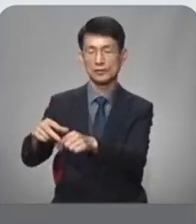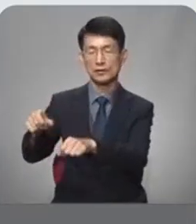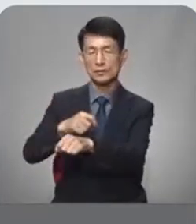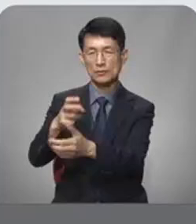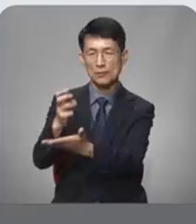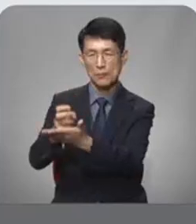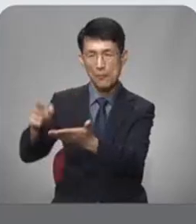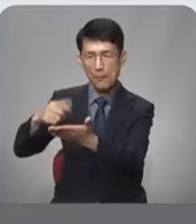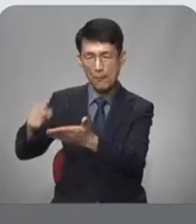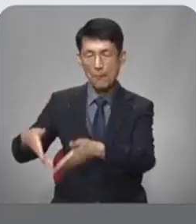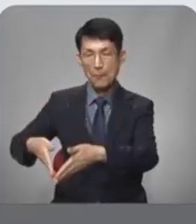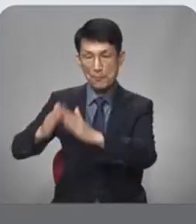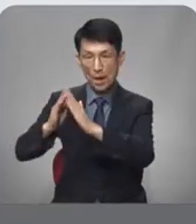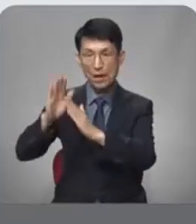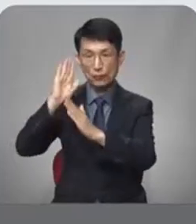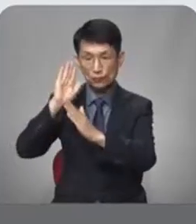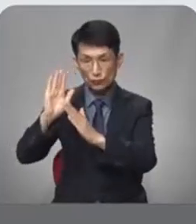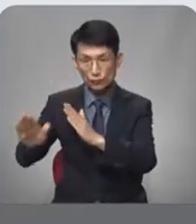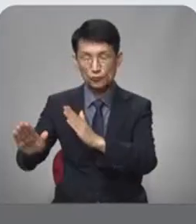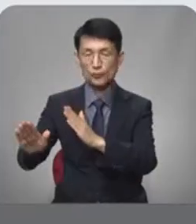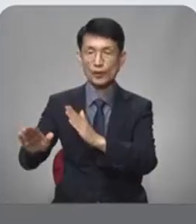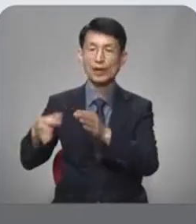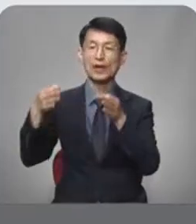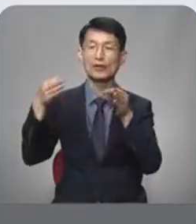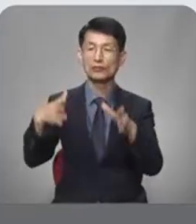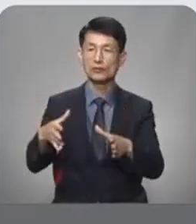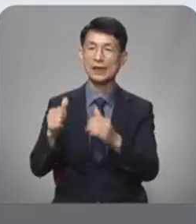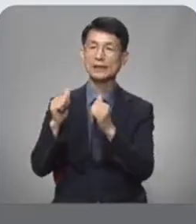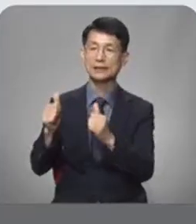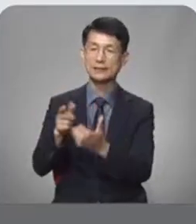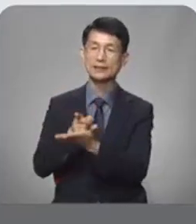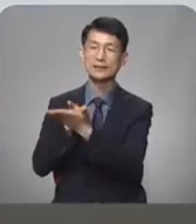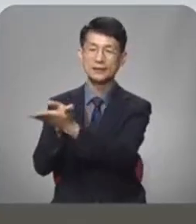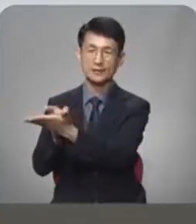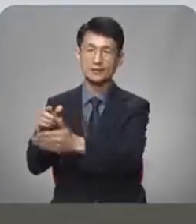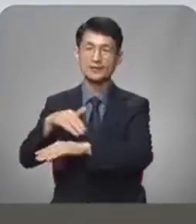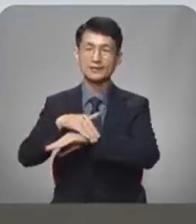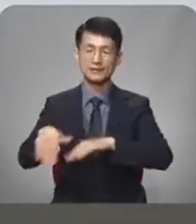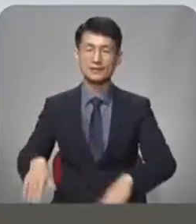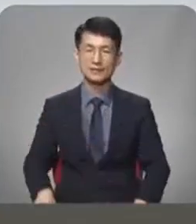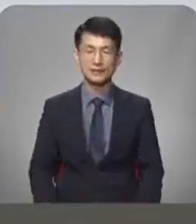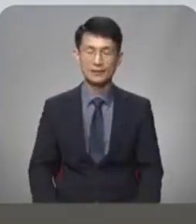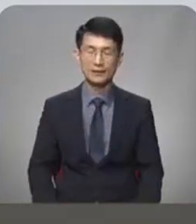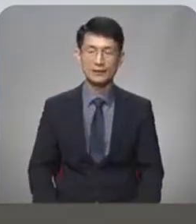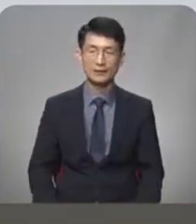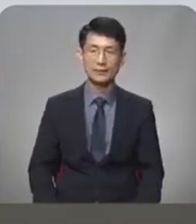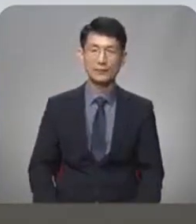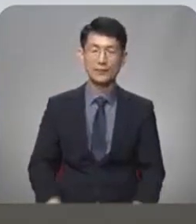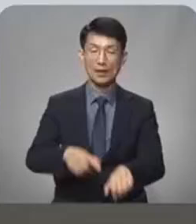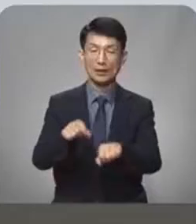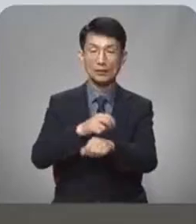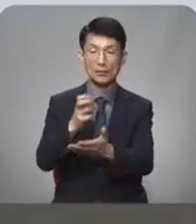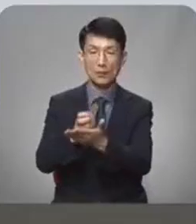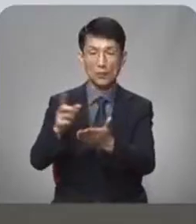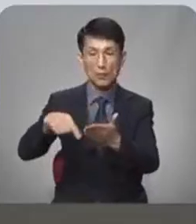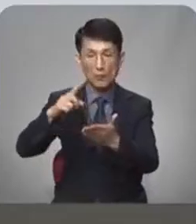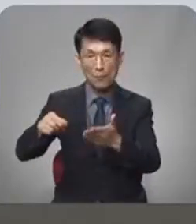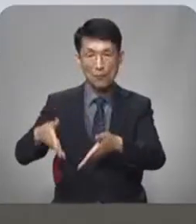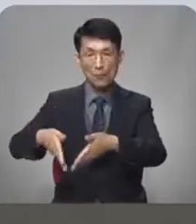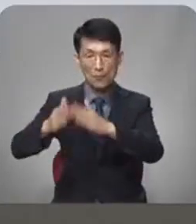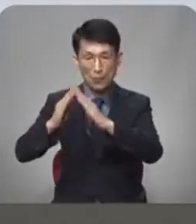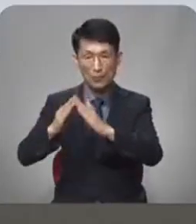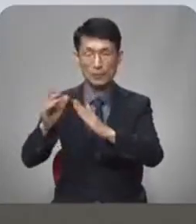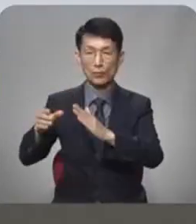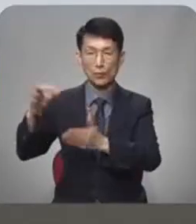내년 상반기에 투자 심사를 받는다는 계획입니다 SPC 설립을 포함한 재원 조달 계획이